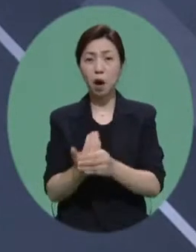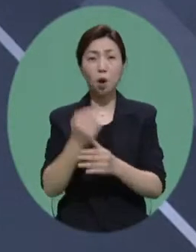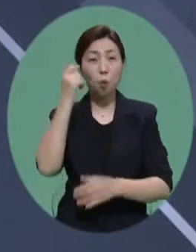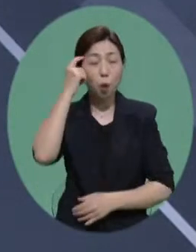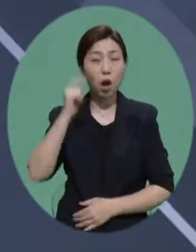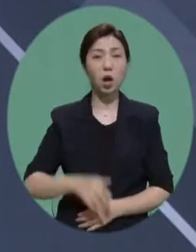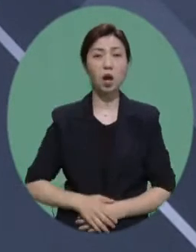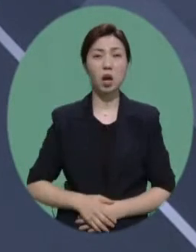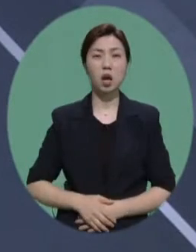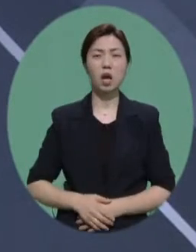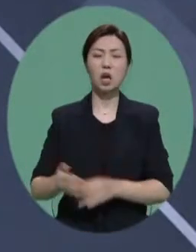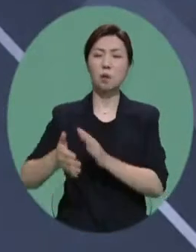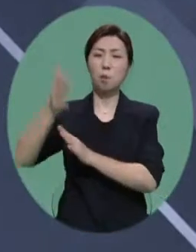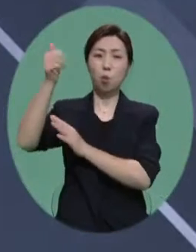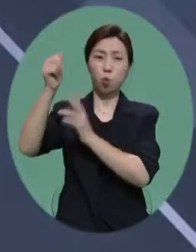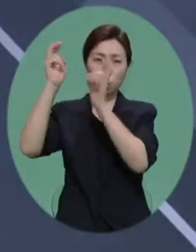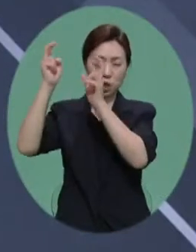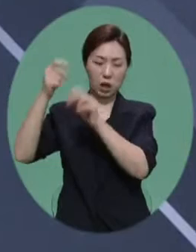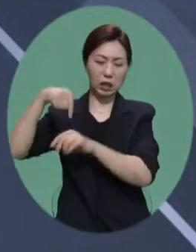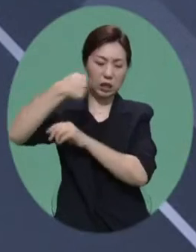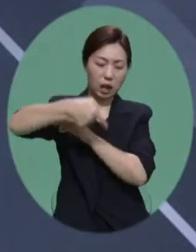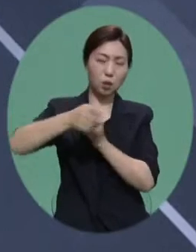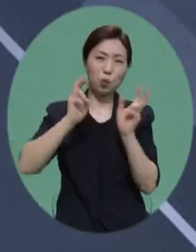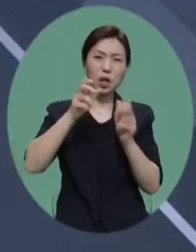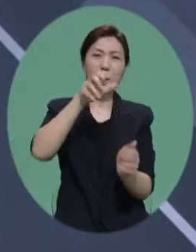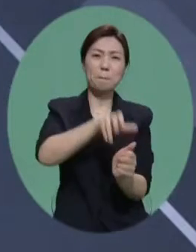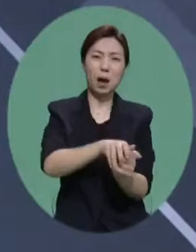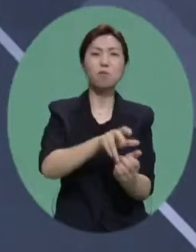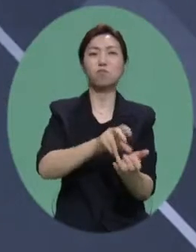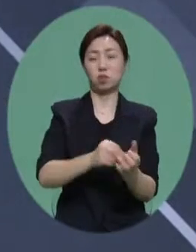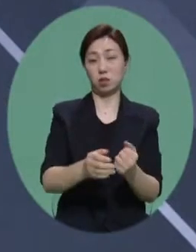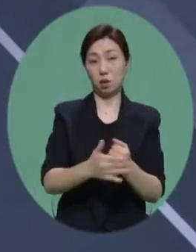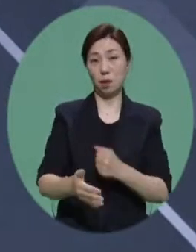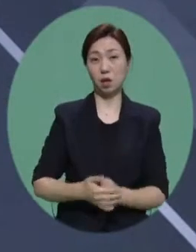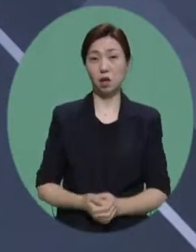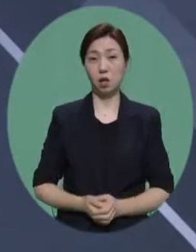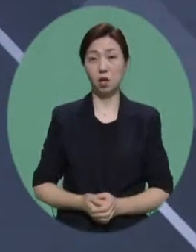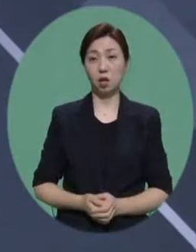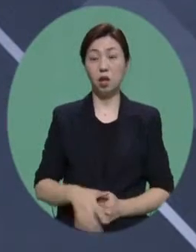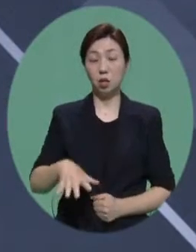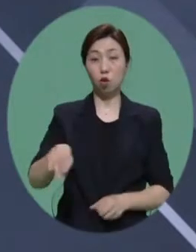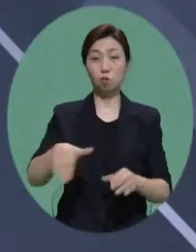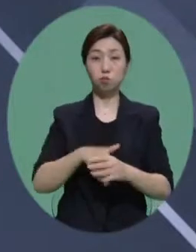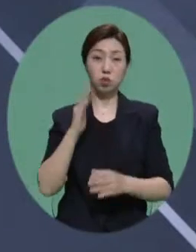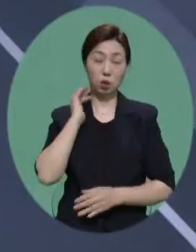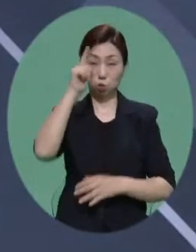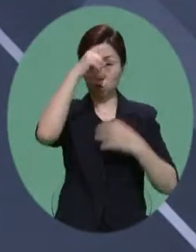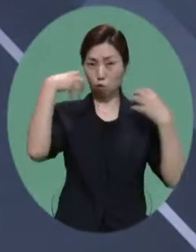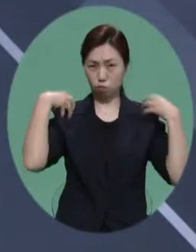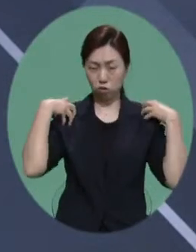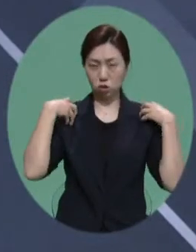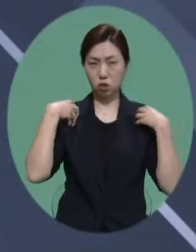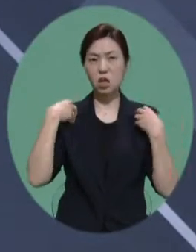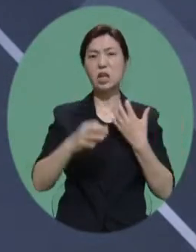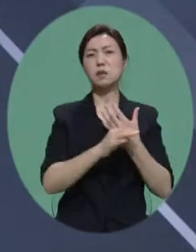근데 민주당은 이제 생명 안전 업무는 어 정규직 집 고용하게 따는 공약을 내 썼어요 그리고 사고가 났을 때 에